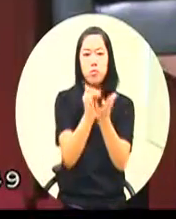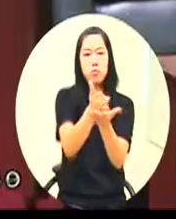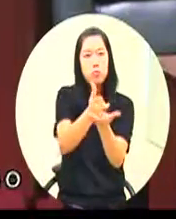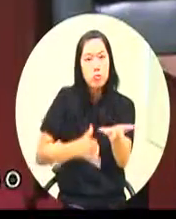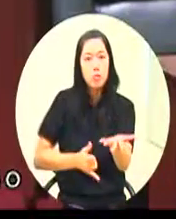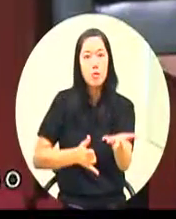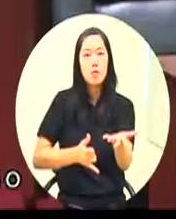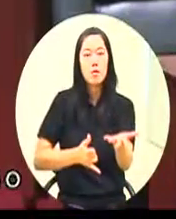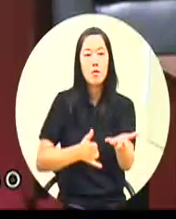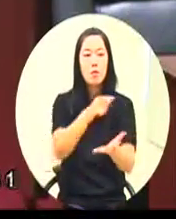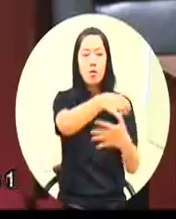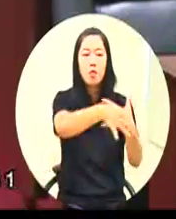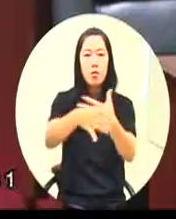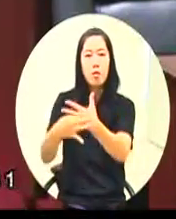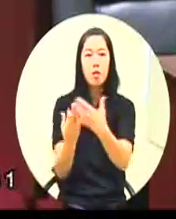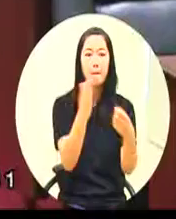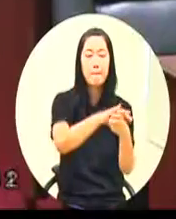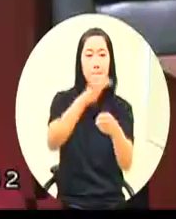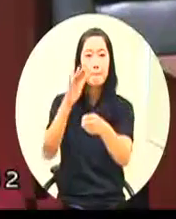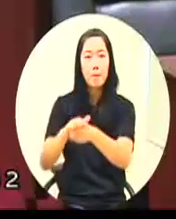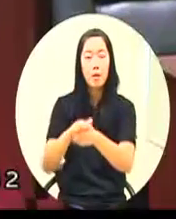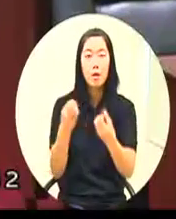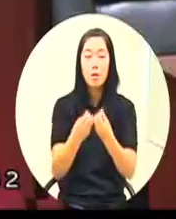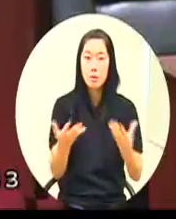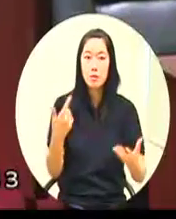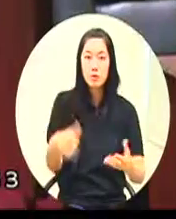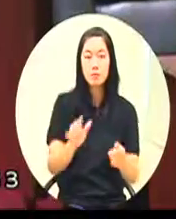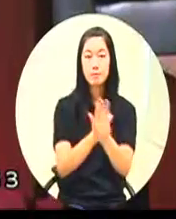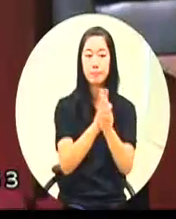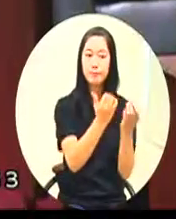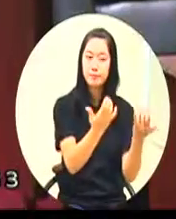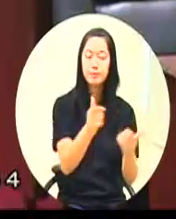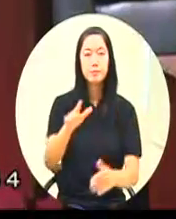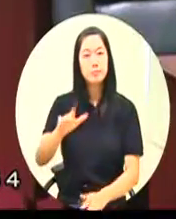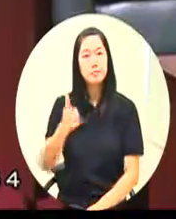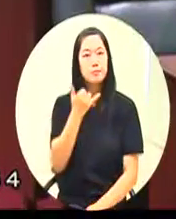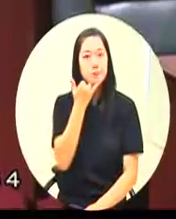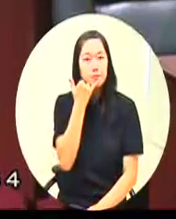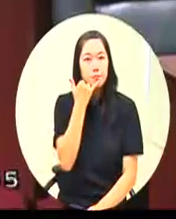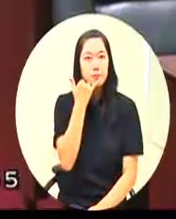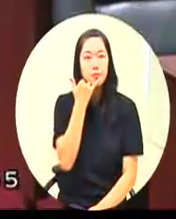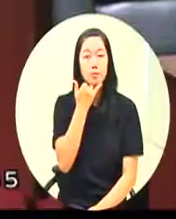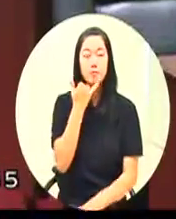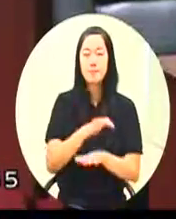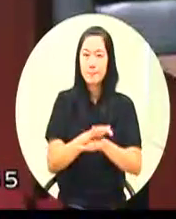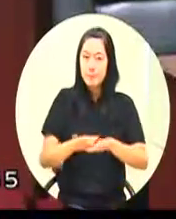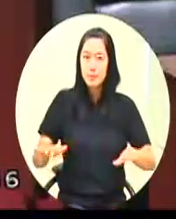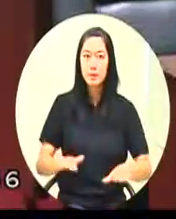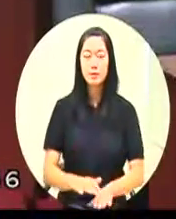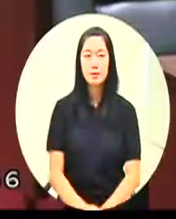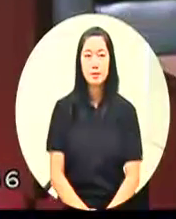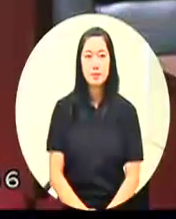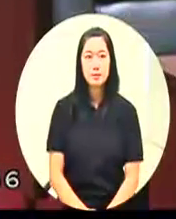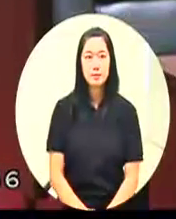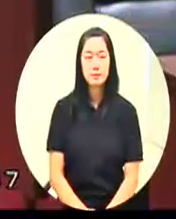么来补强这一块，也让老师也让学生也让家长都能够安心，是不是请局长答复。